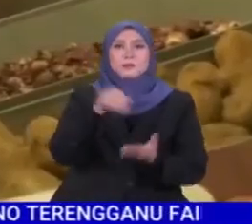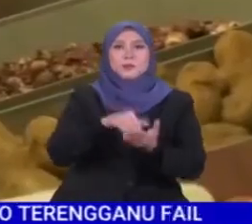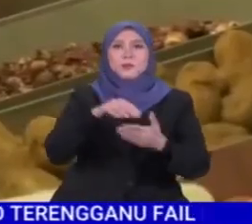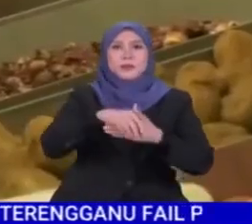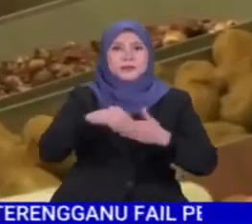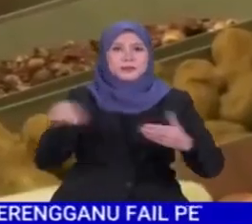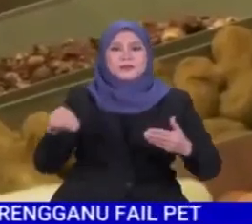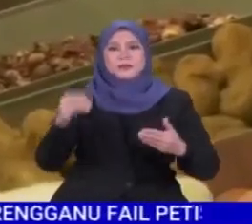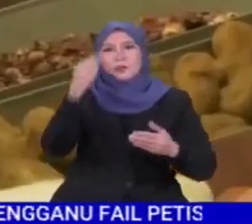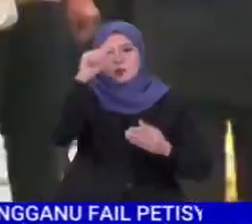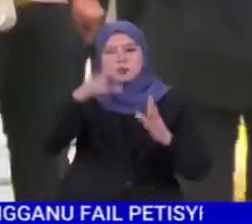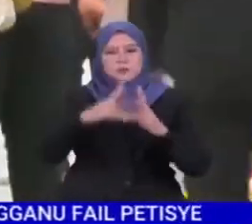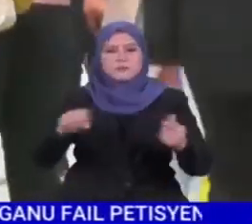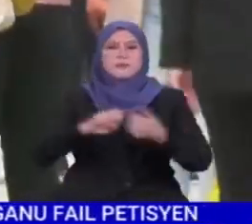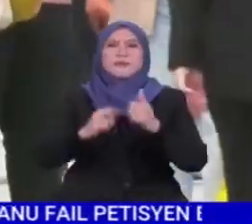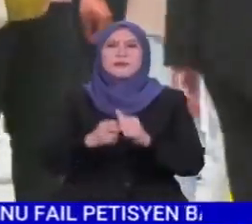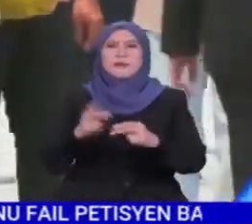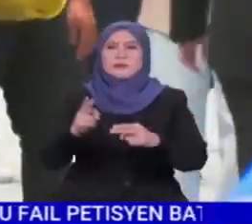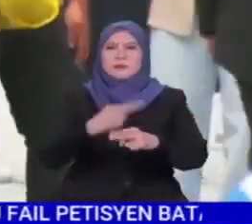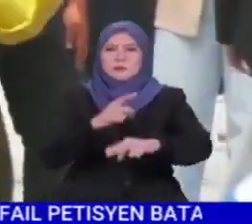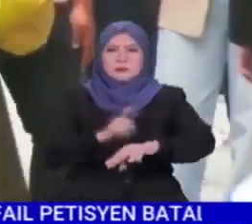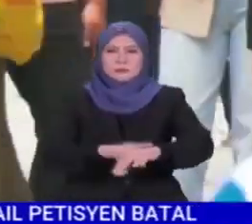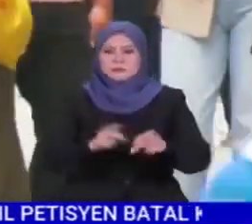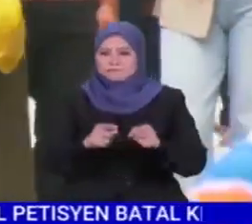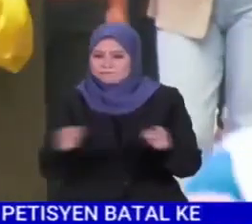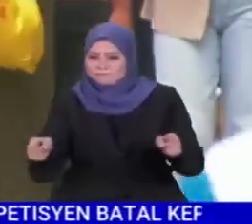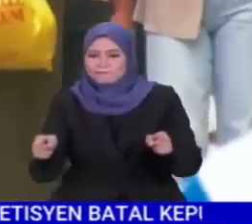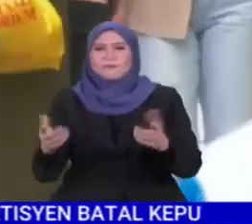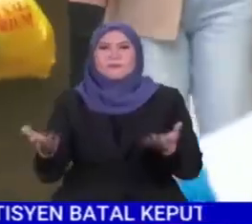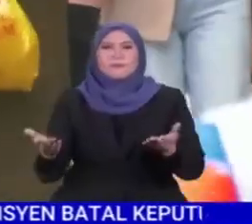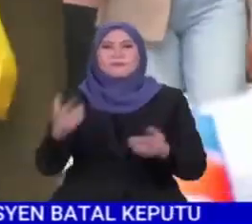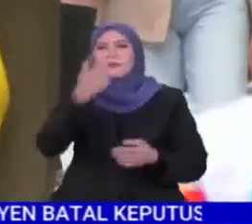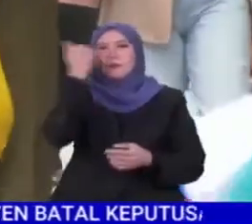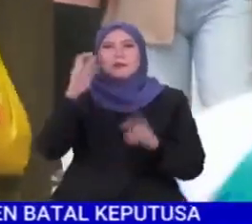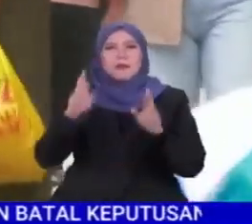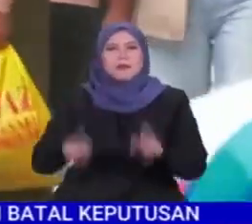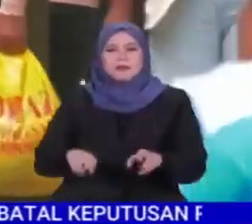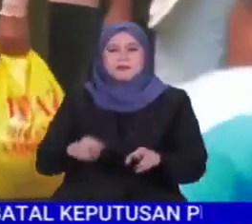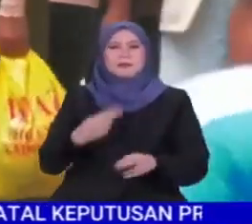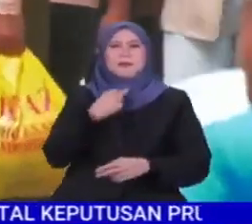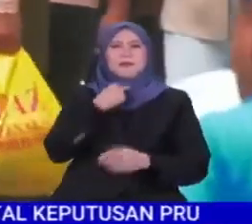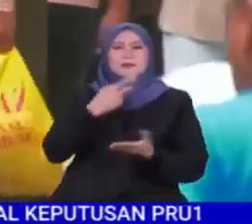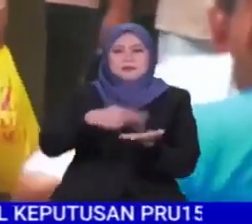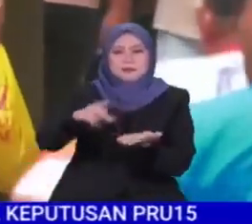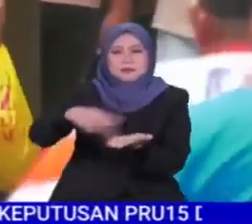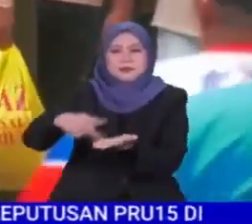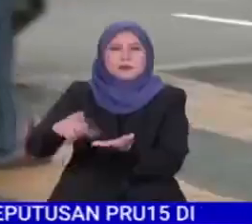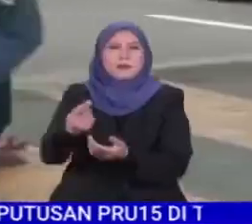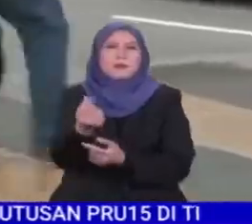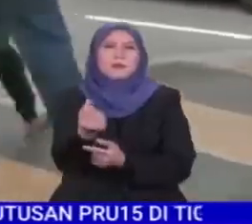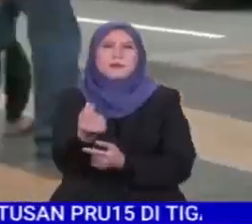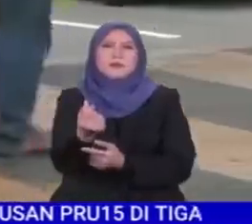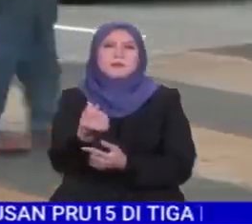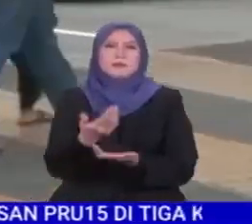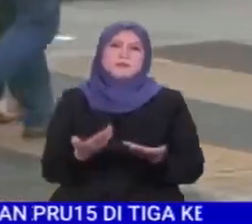RM30,000 sebagai langkah penyelesaian jangka pendek supaya rakyat tidak terputus perbelanjaan wang tunai.